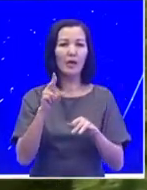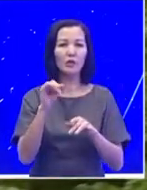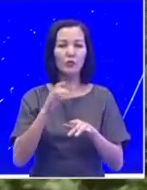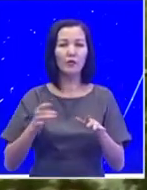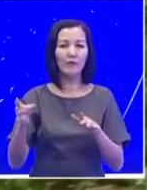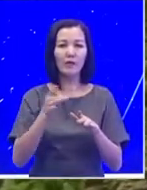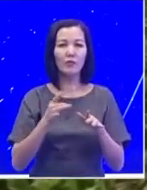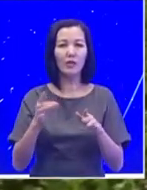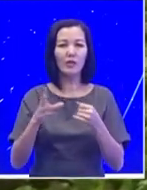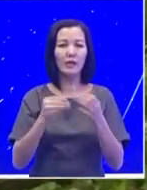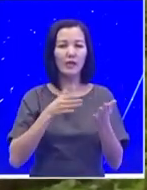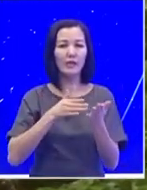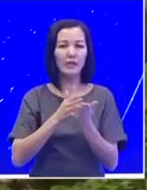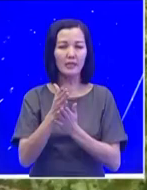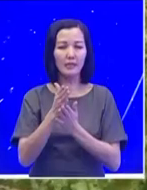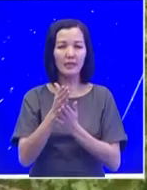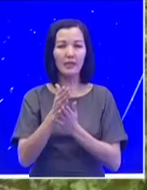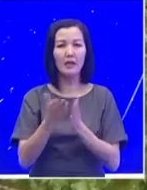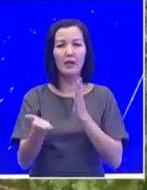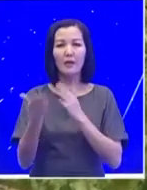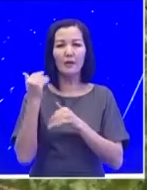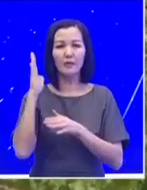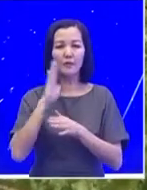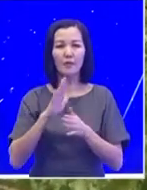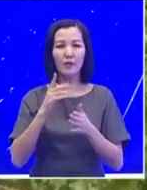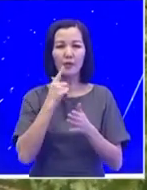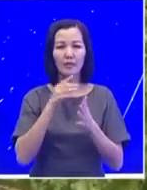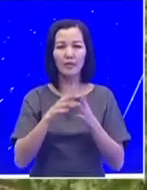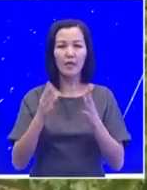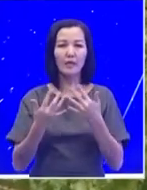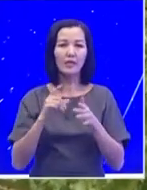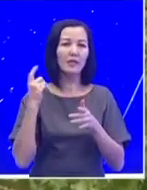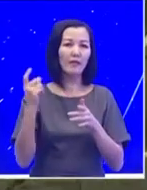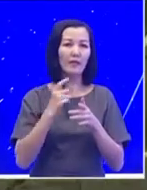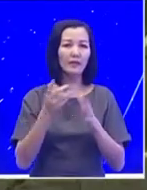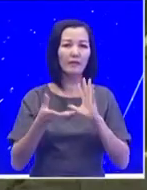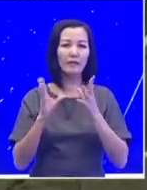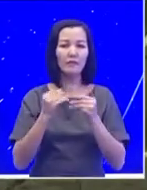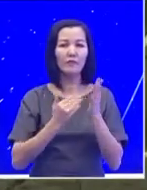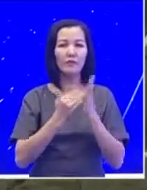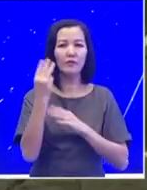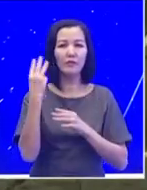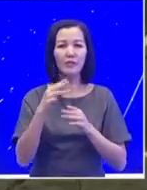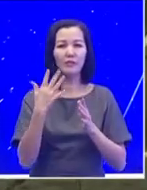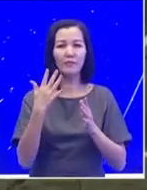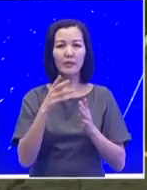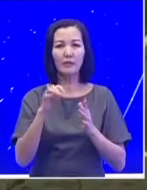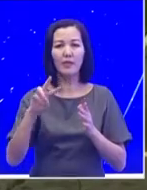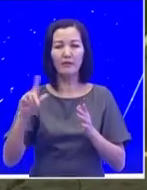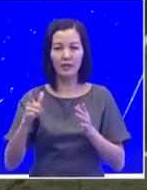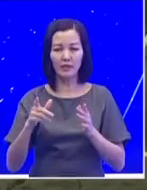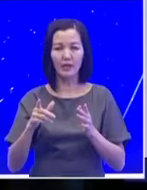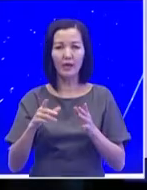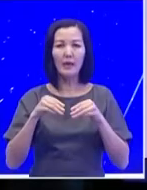является аграрный сектор. По итогам прошлого года валовой выпуск продукции сельского хозяйства составил свыше 35 миллиардов тенге.